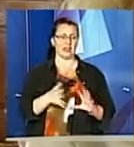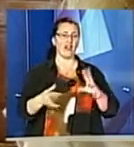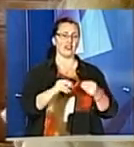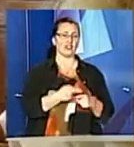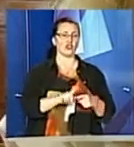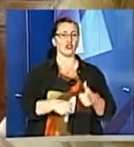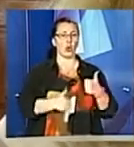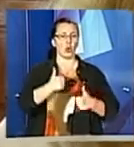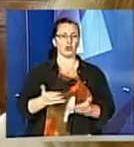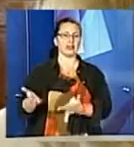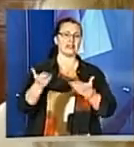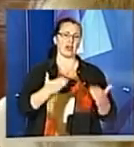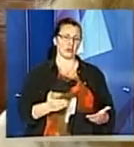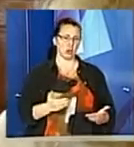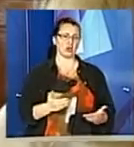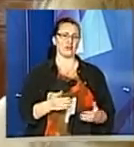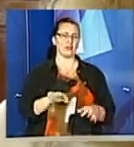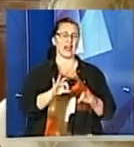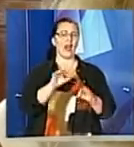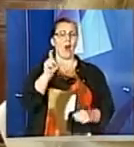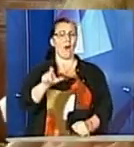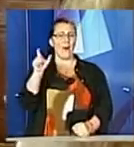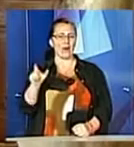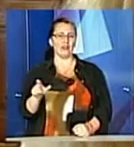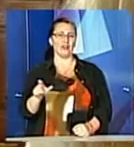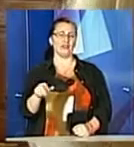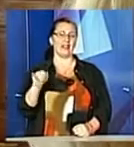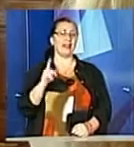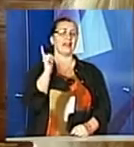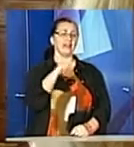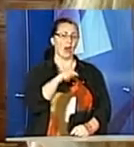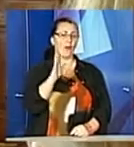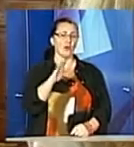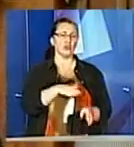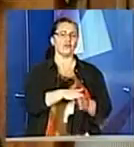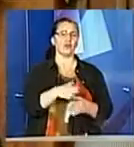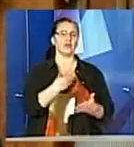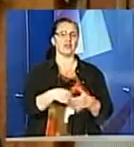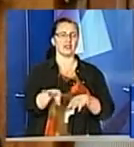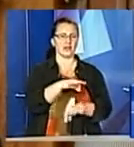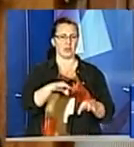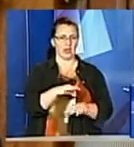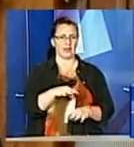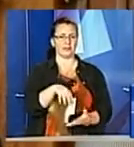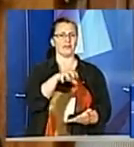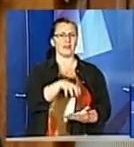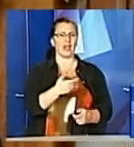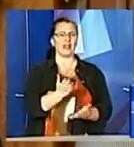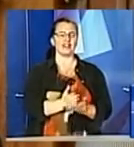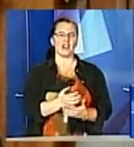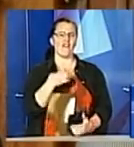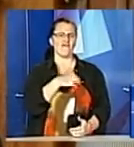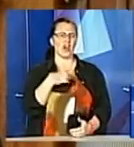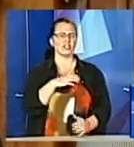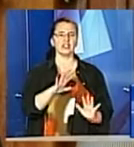цього конкурсу запрошувати на Левандівку митців. І вже там вони втілюватимуть свої проекти. Резиденція є важливою подією,